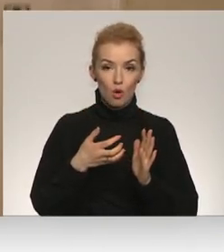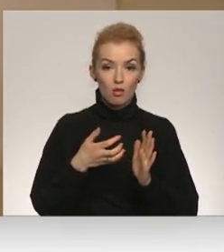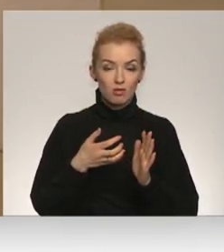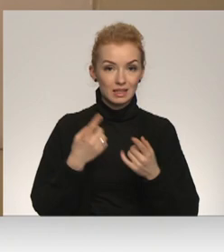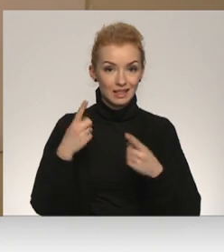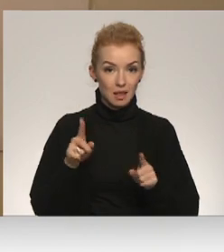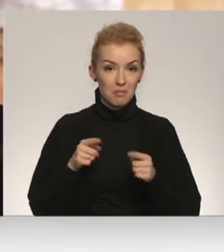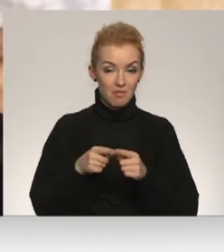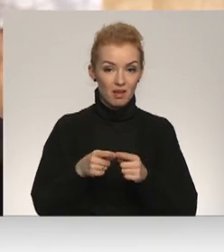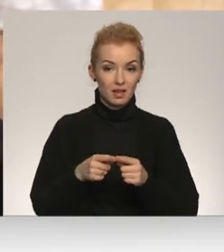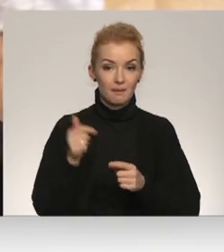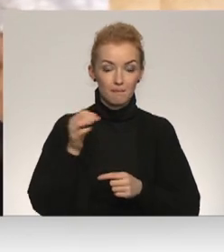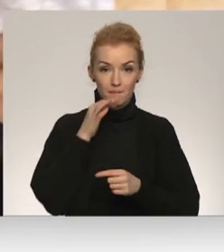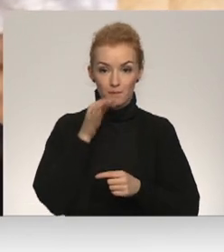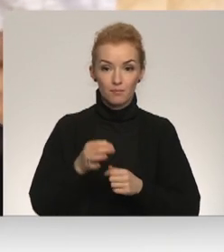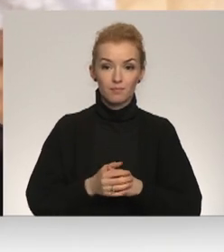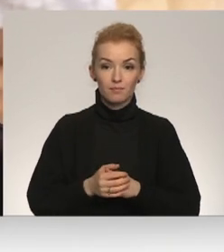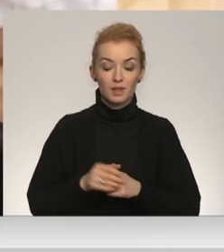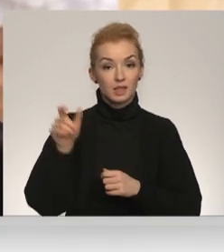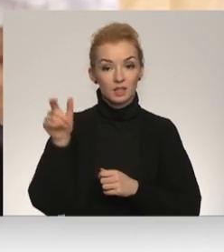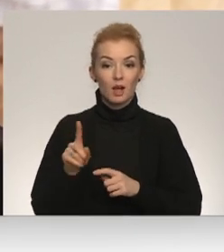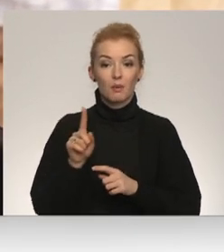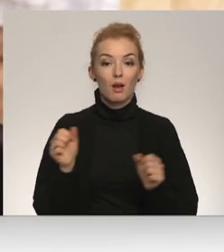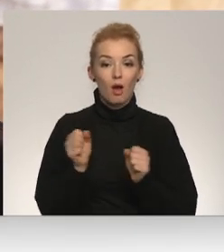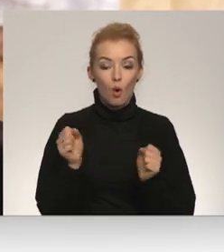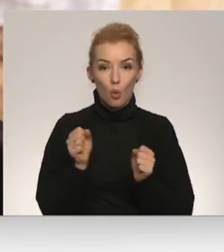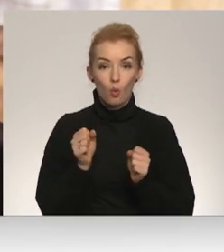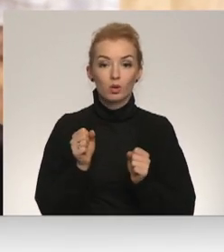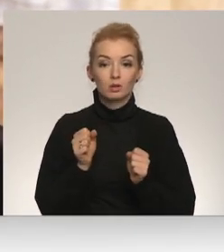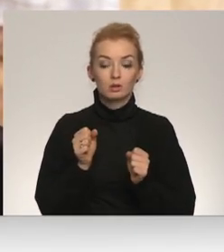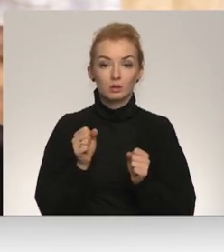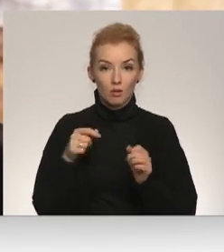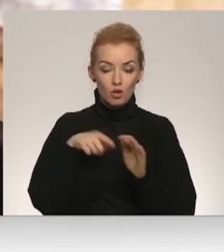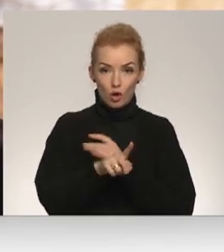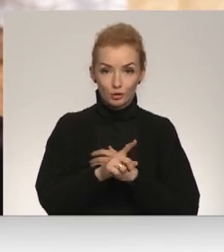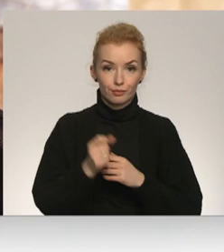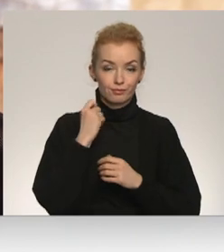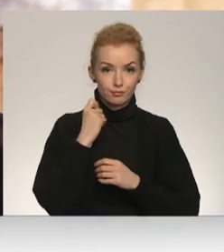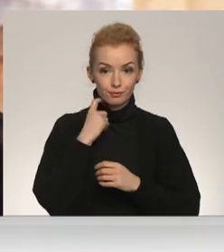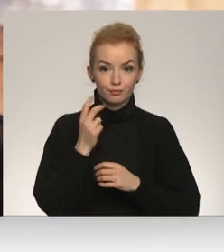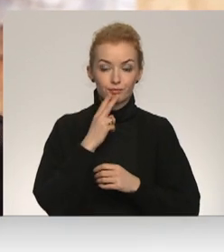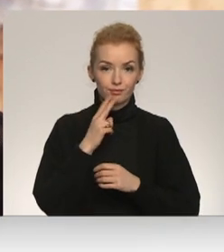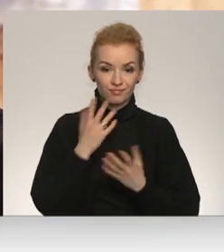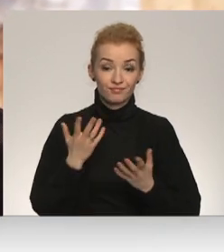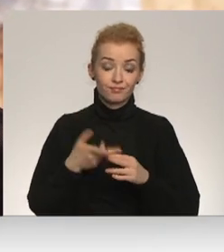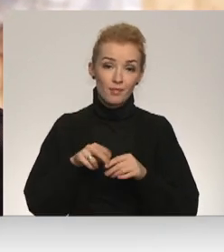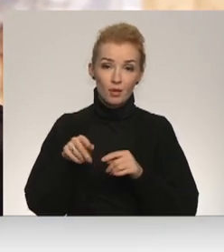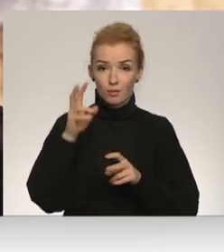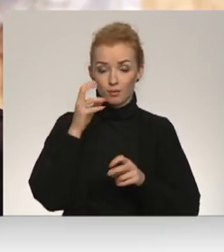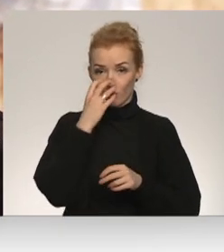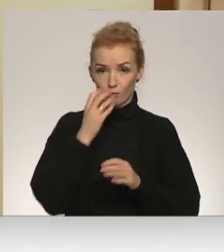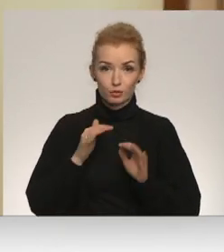paredzētajiem mērķiem. Cilvēciņi redz, ja augsts ir, vajag iet aliņu, vajag sapīpēt. Nu, un tāds kontingents tad